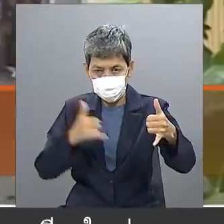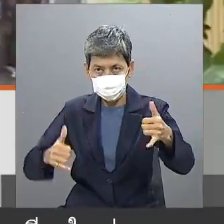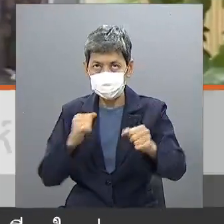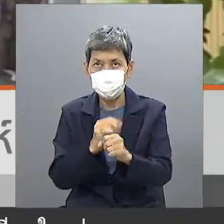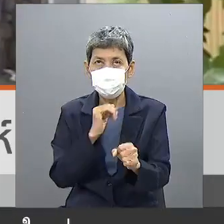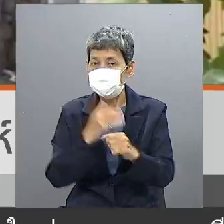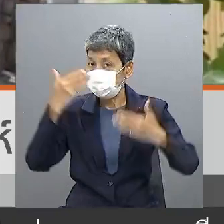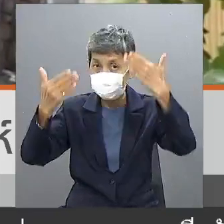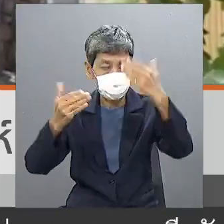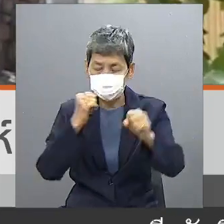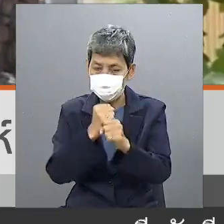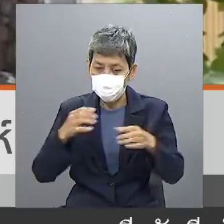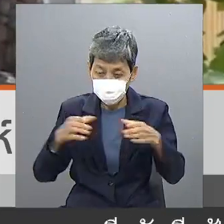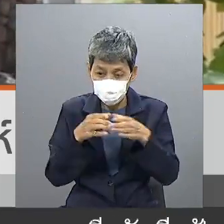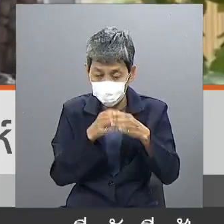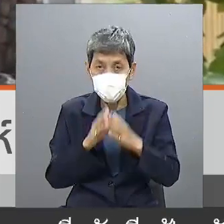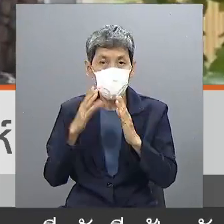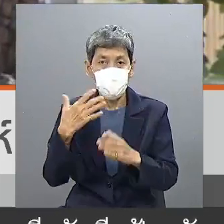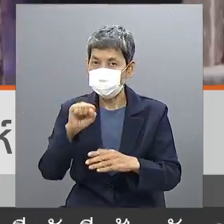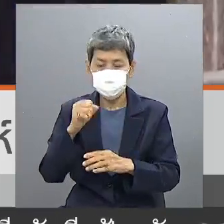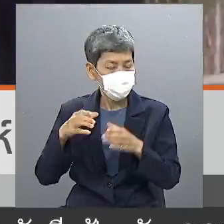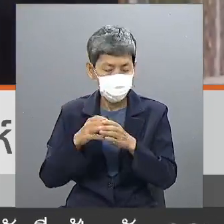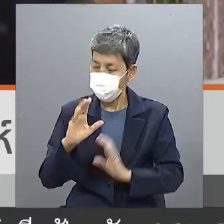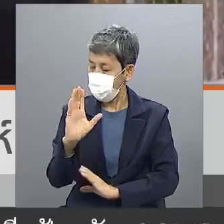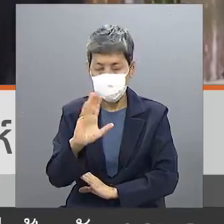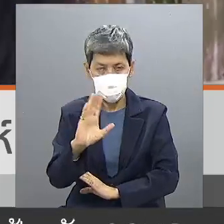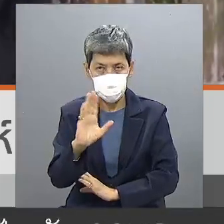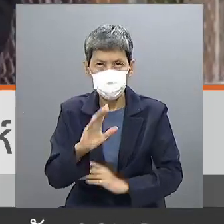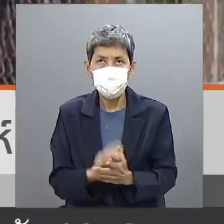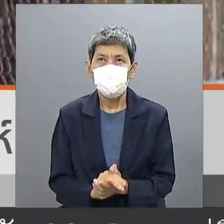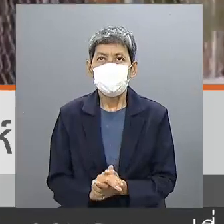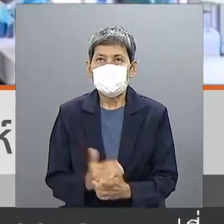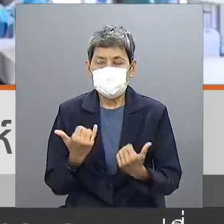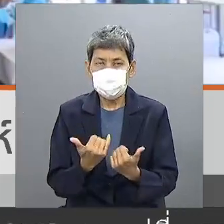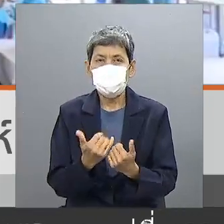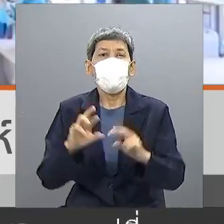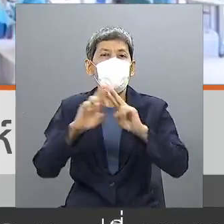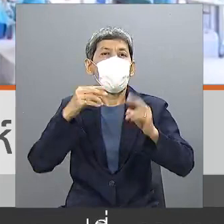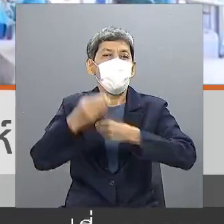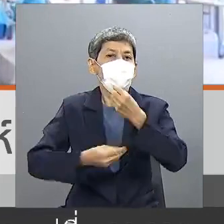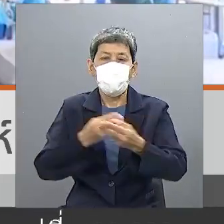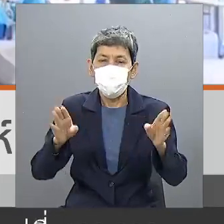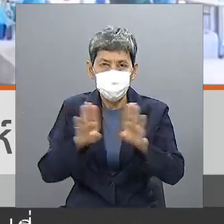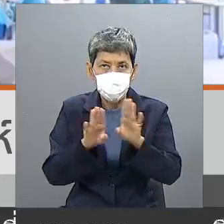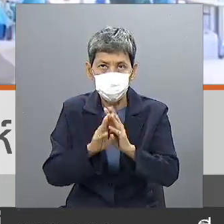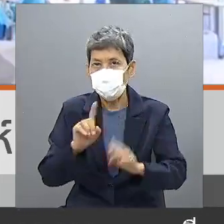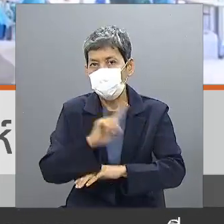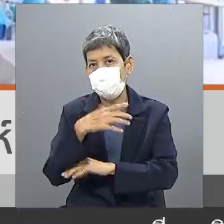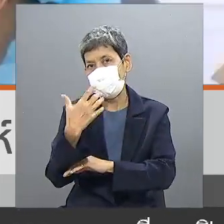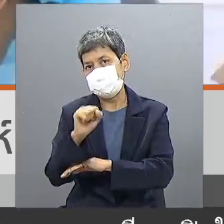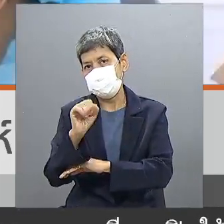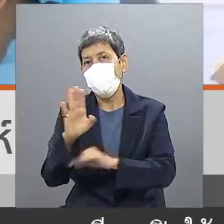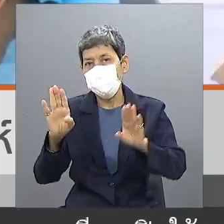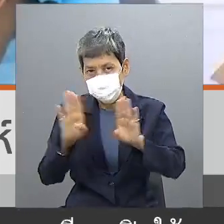ที่มีคนรวมตัวเกิน10คนในที่สาธารณะรวมทั้งเปิดปิดร้านค้าที่ไม่จำเป็นนาน15วันนับตั้งแต่วันนี้เป็นต้น